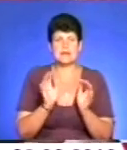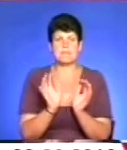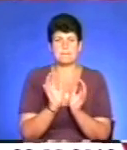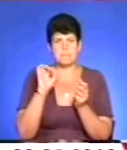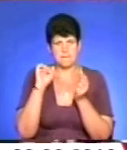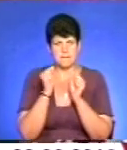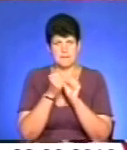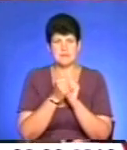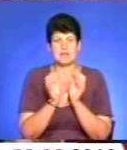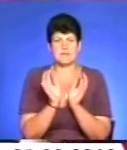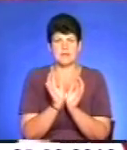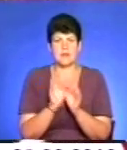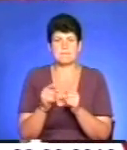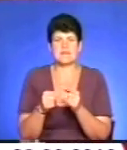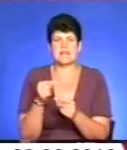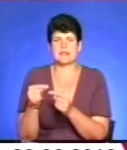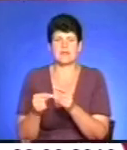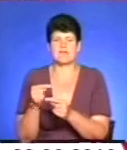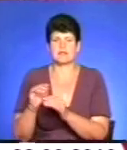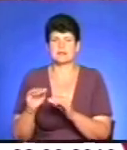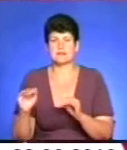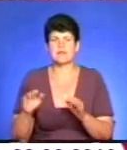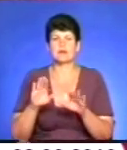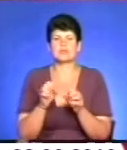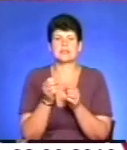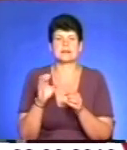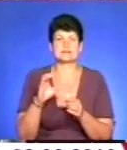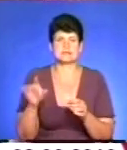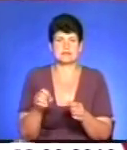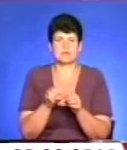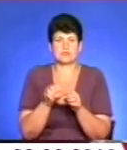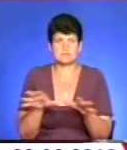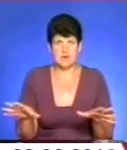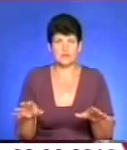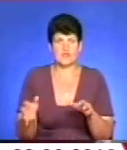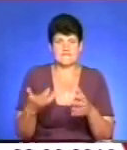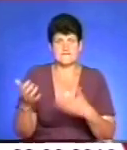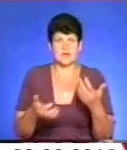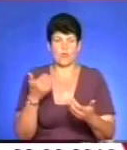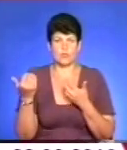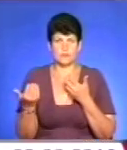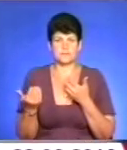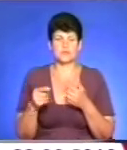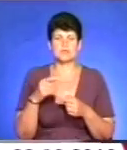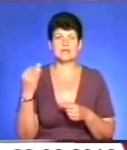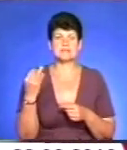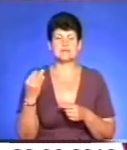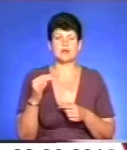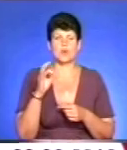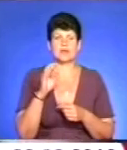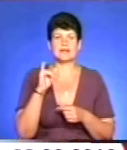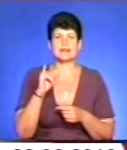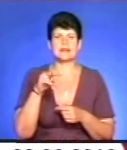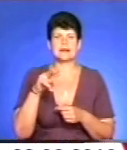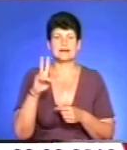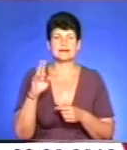зберігали, передавали наступним поколінням і вже після розпаду Союзу відкопували. Одна з історій – життя Ольги Ільків,